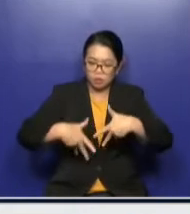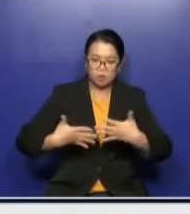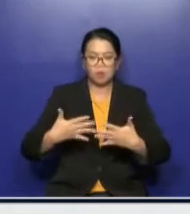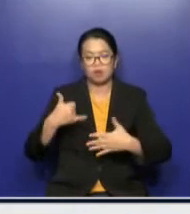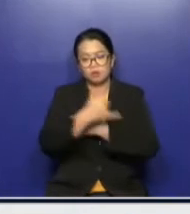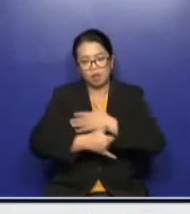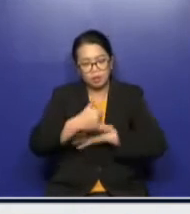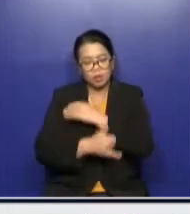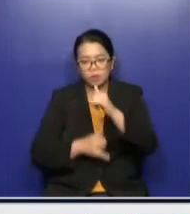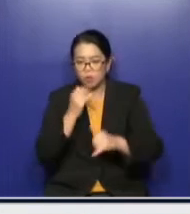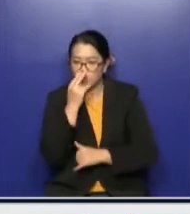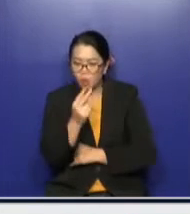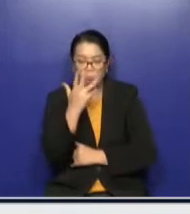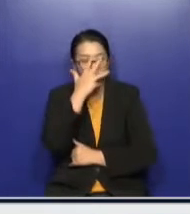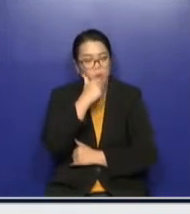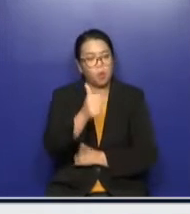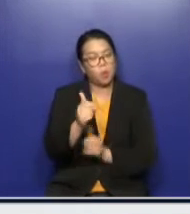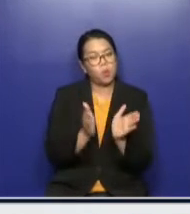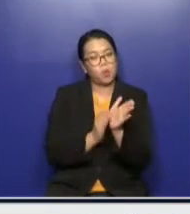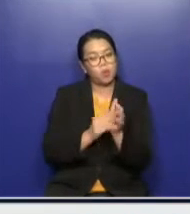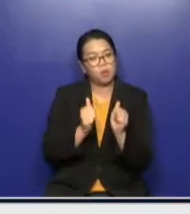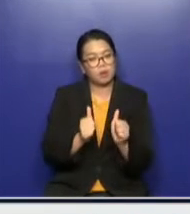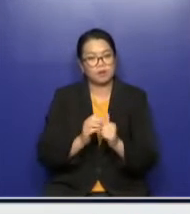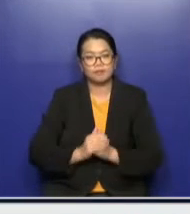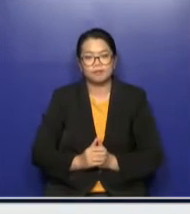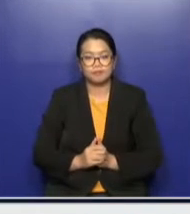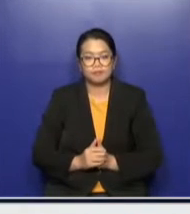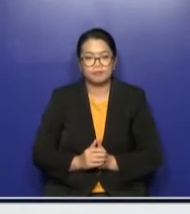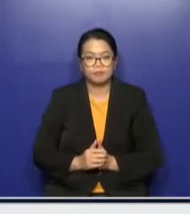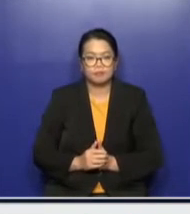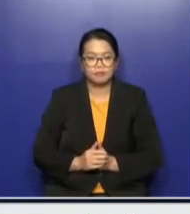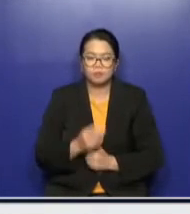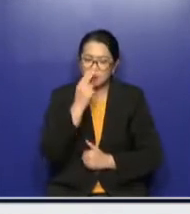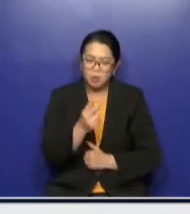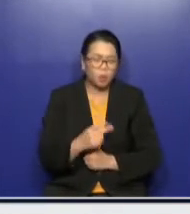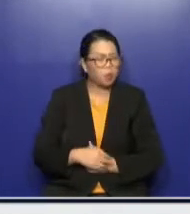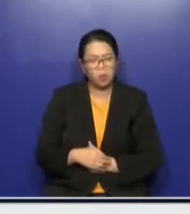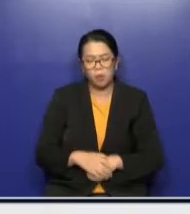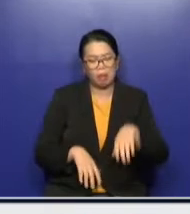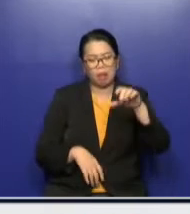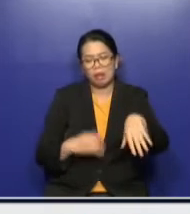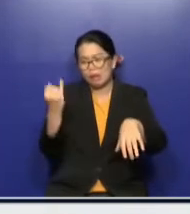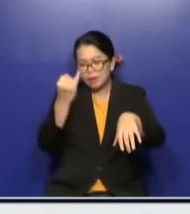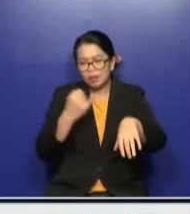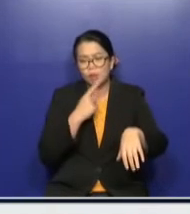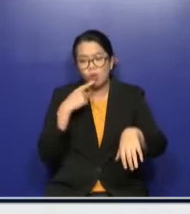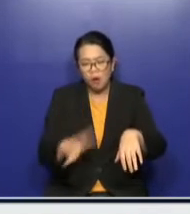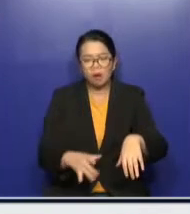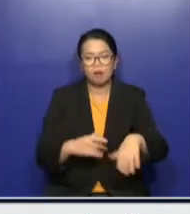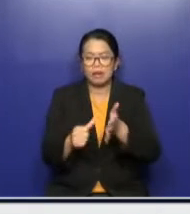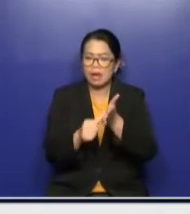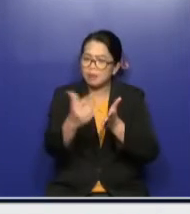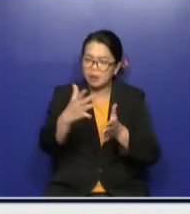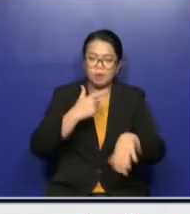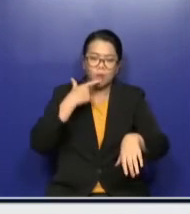านนะคะไม่ใช่ว่ามาแล้วมันแย่นะคะคือพูดแล้วก็ไม่แก้ไขอย่างเงี้ยมันไม่